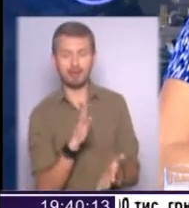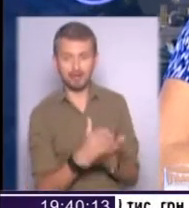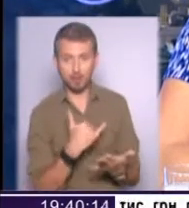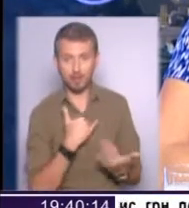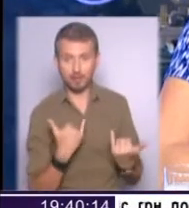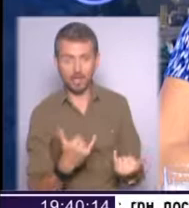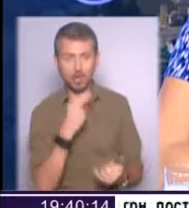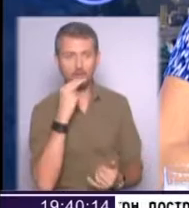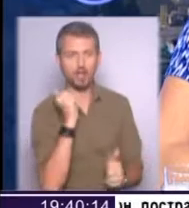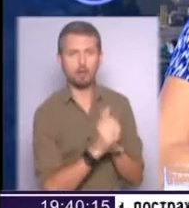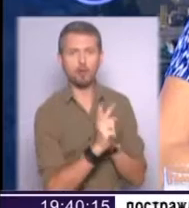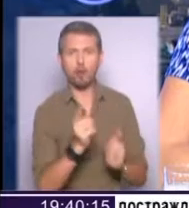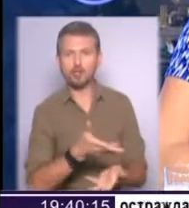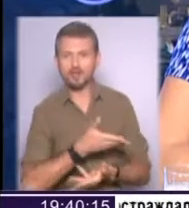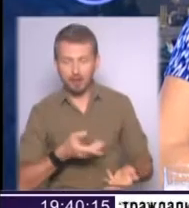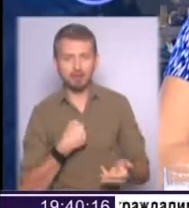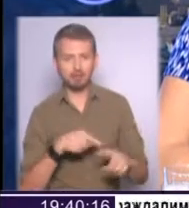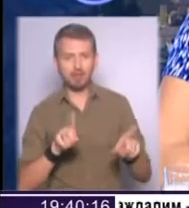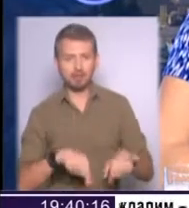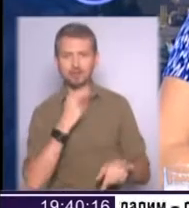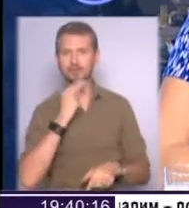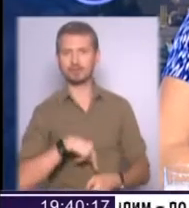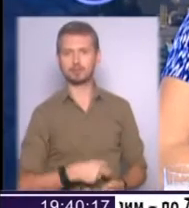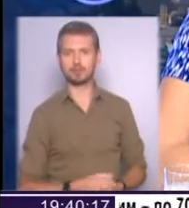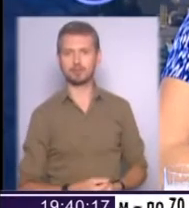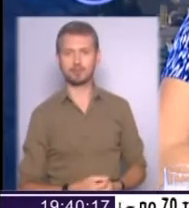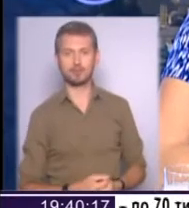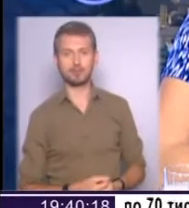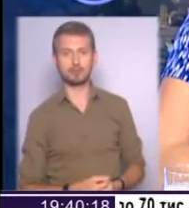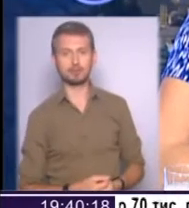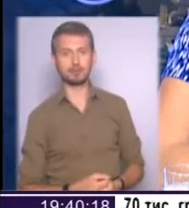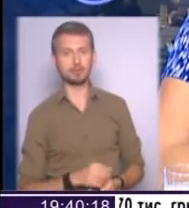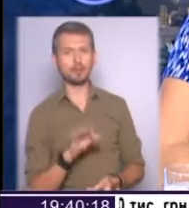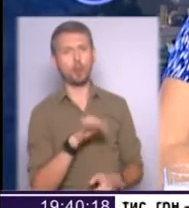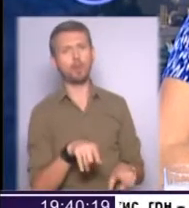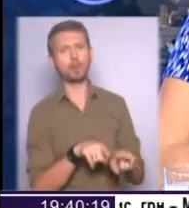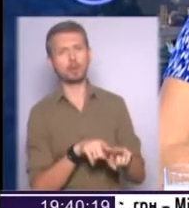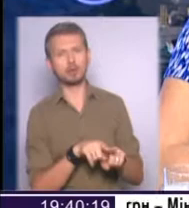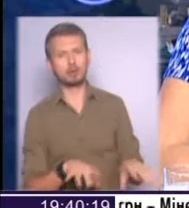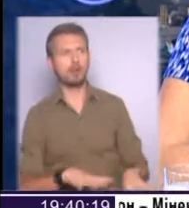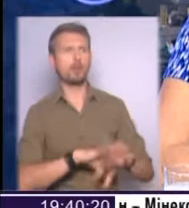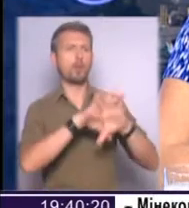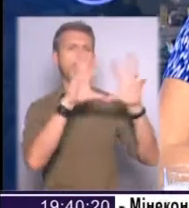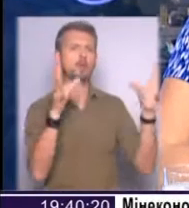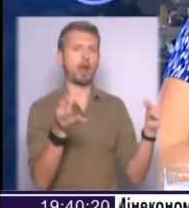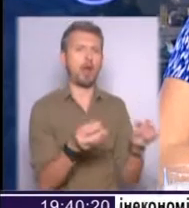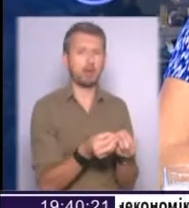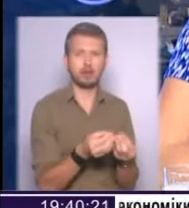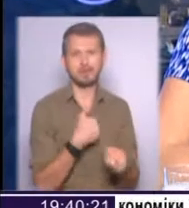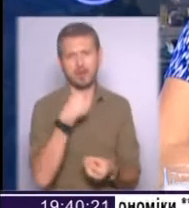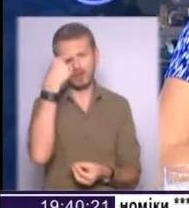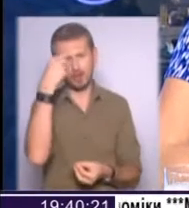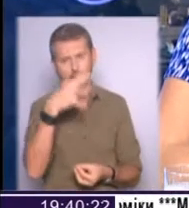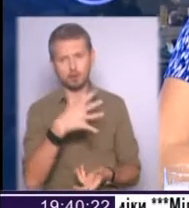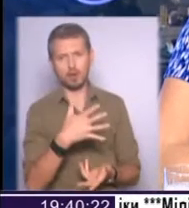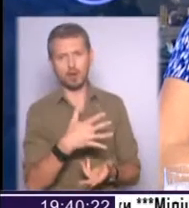винен кожен з нас, і я в цьому числі. Тому що щодо таких узагальнень, я не думаю, узагальнення грішать